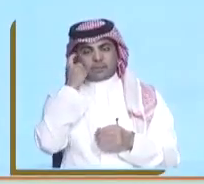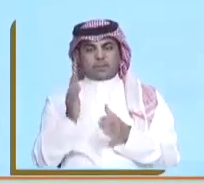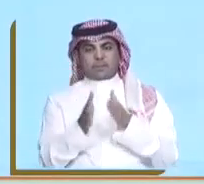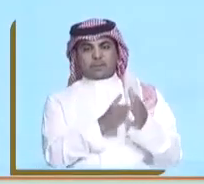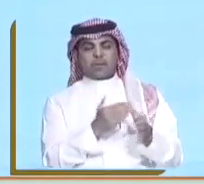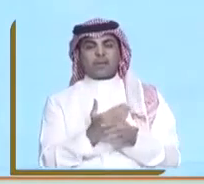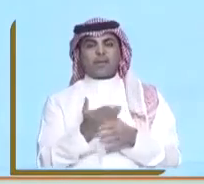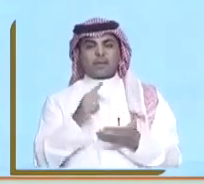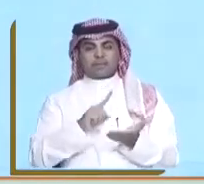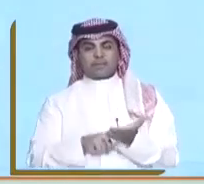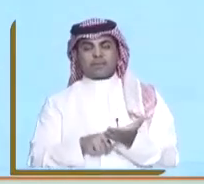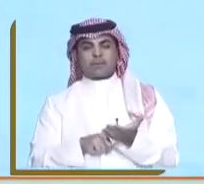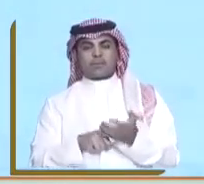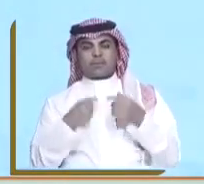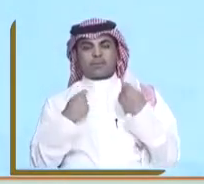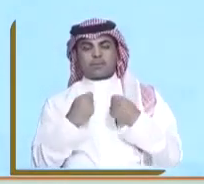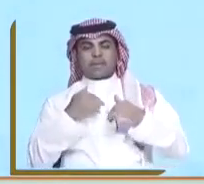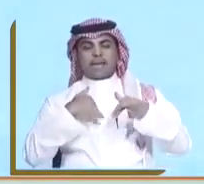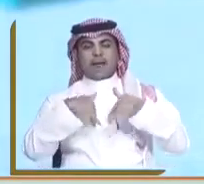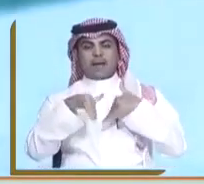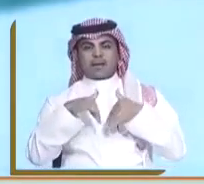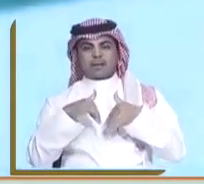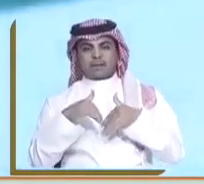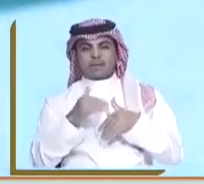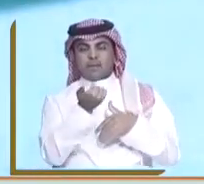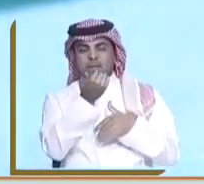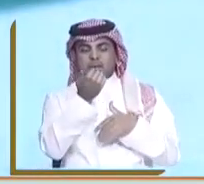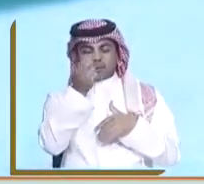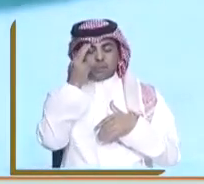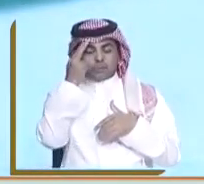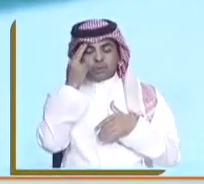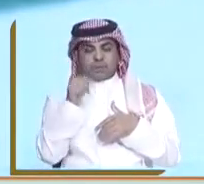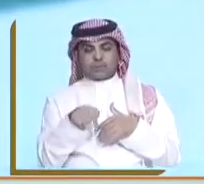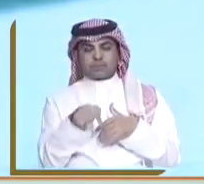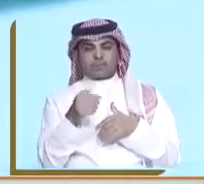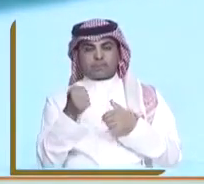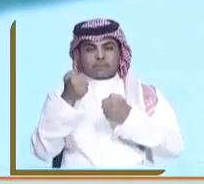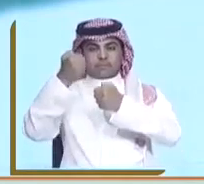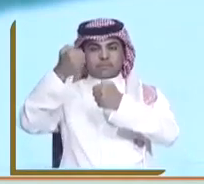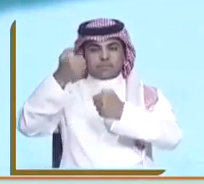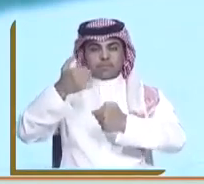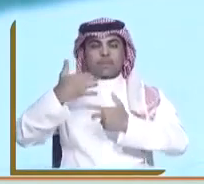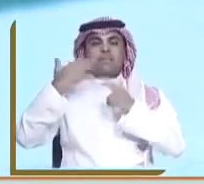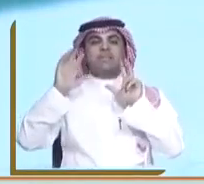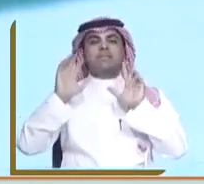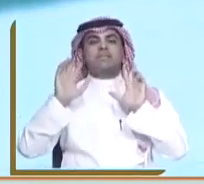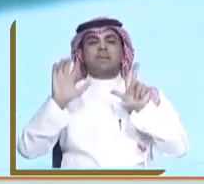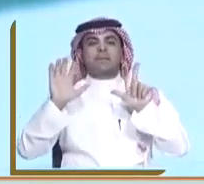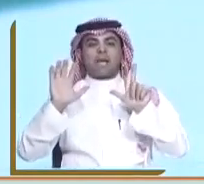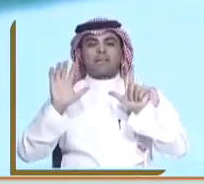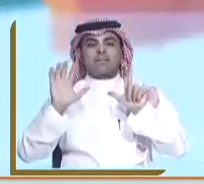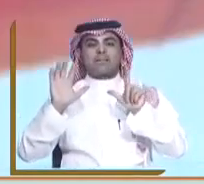كما اكد وزير النقل والخدمات اللوجستيه ان المملكه قفزت الى المرتبه السابعه عشره عالميا في المؤشر